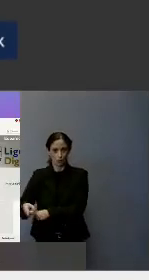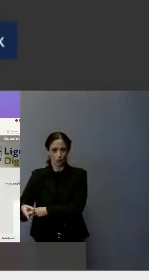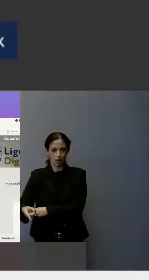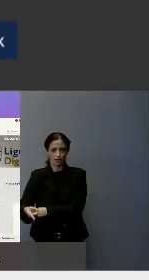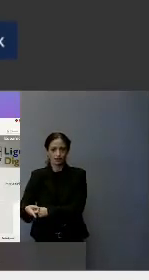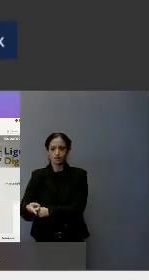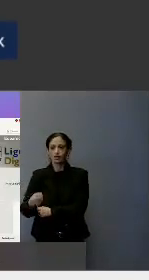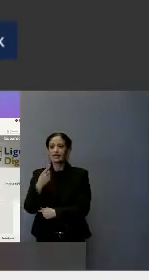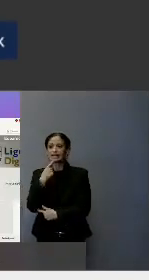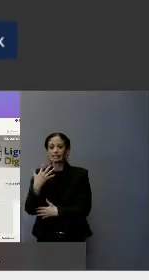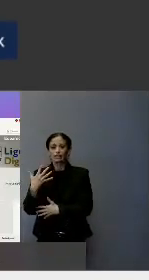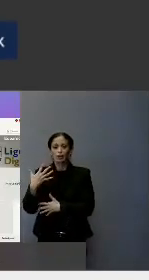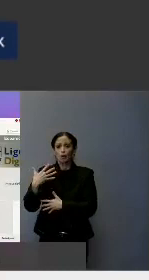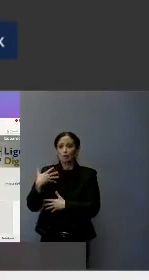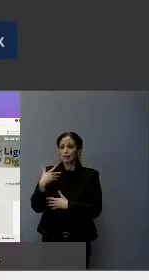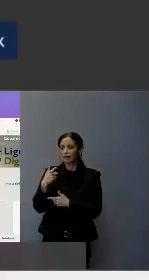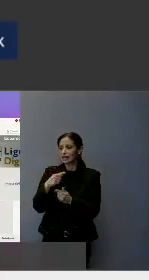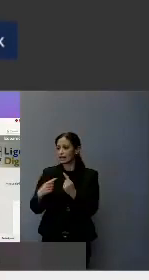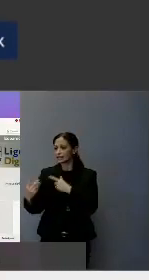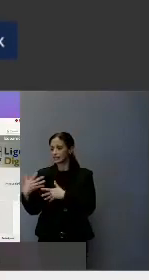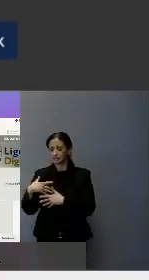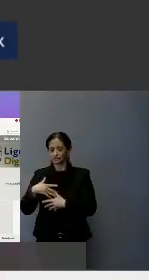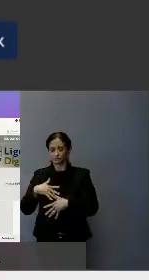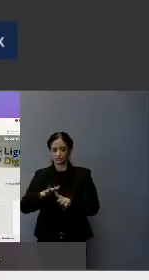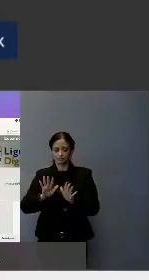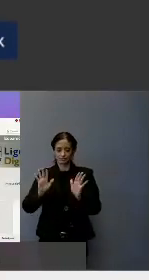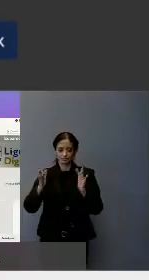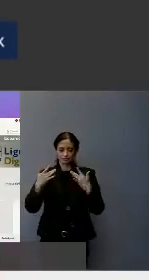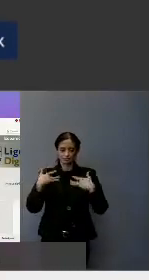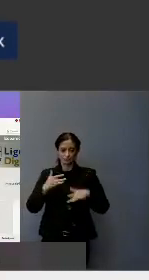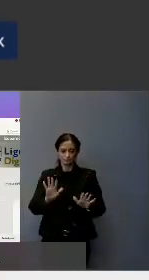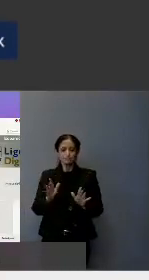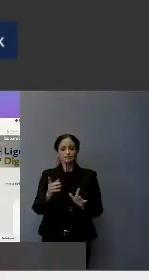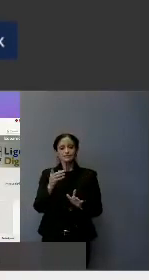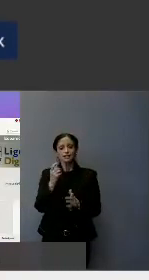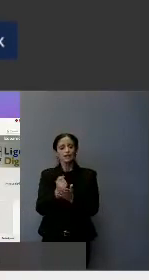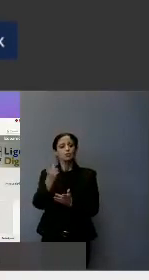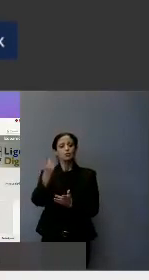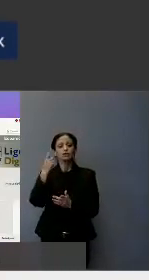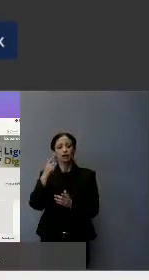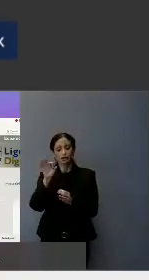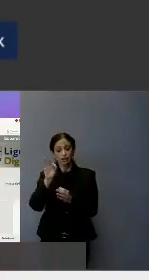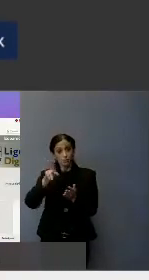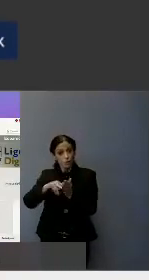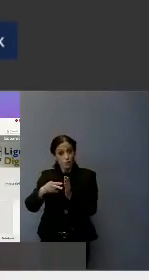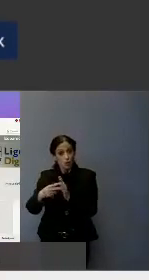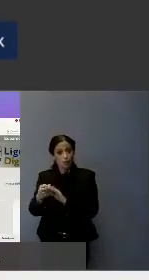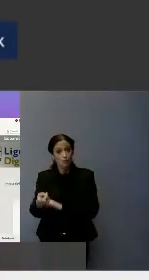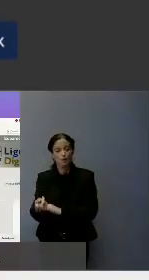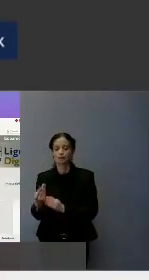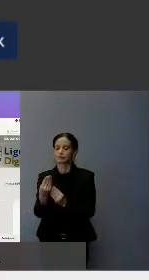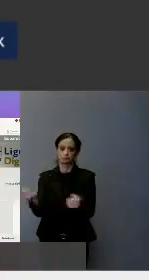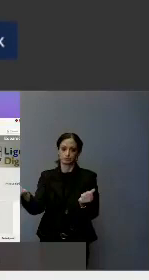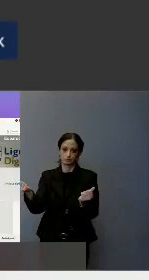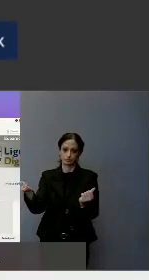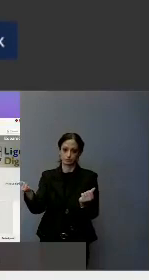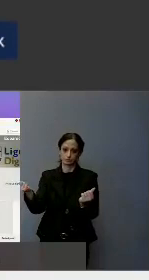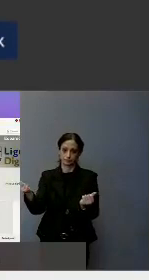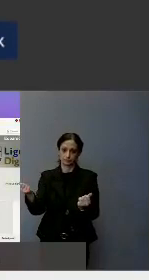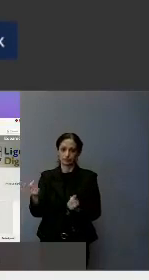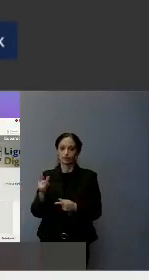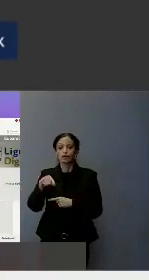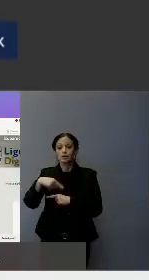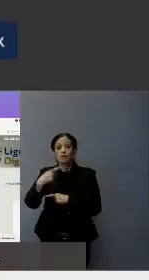col cuore in mano l'assessore viale di risolvere una volta per tutte questa cosa e poco importa se la direzione mobilità si